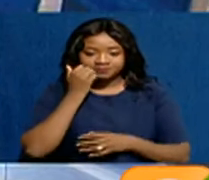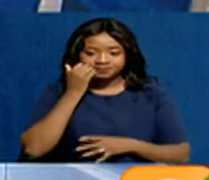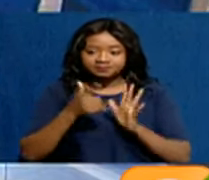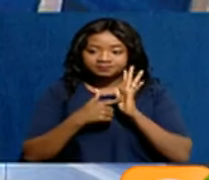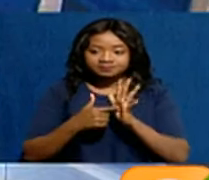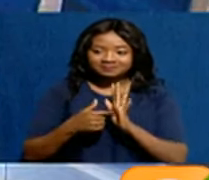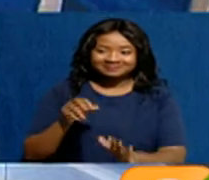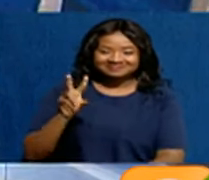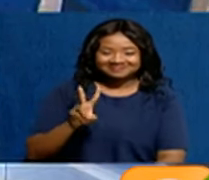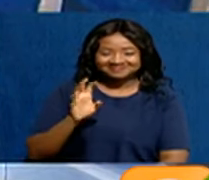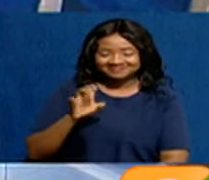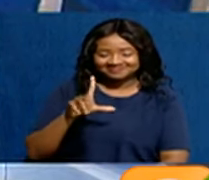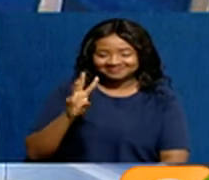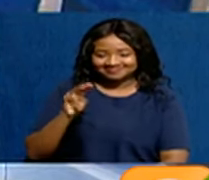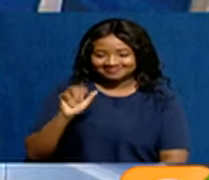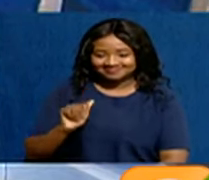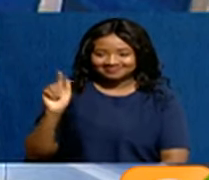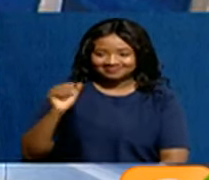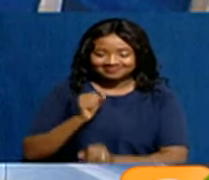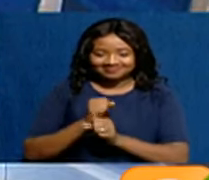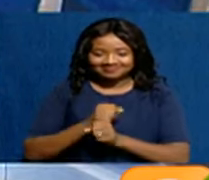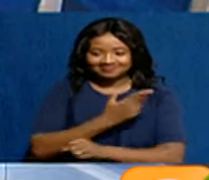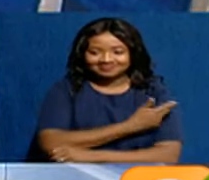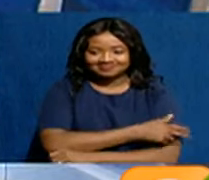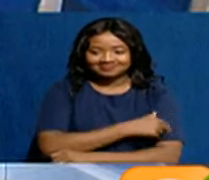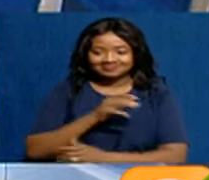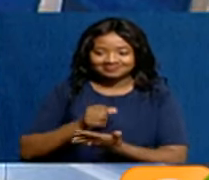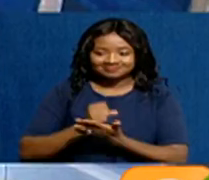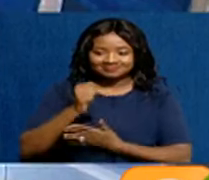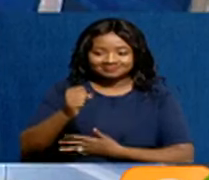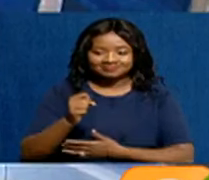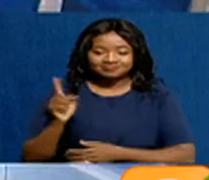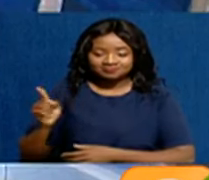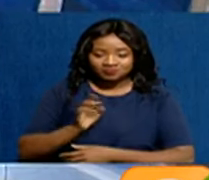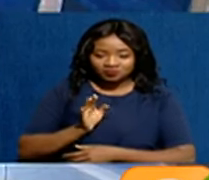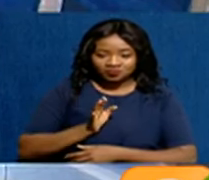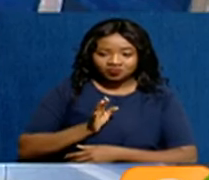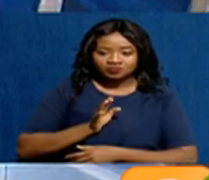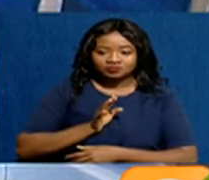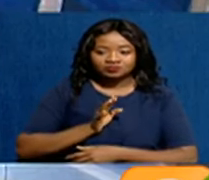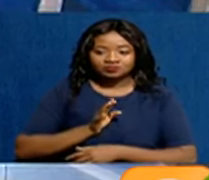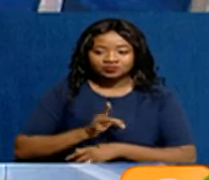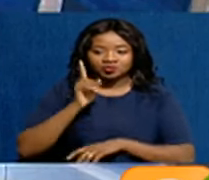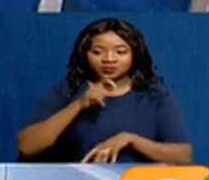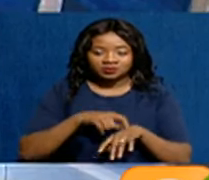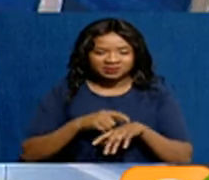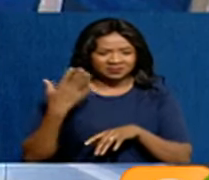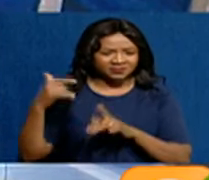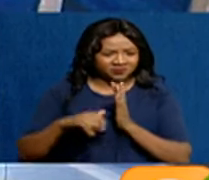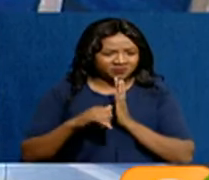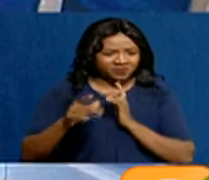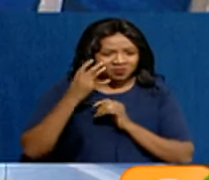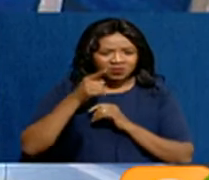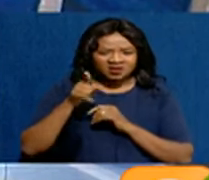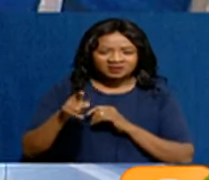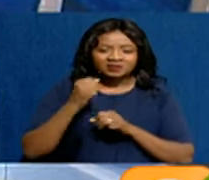Tonui anayehudumu katika hospitali ya rufaa ya Longisa. Mwanadada huyu ambaye kwa wakati mmoja aligonga vichwa vya habari